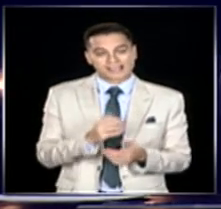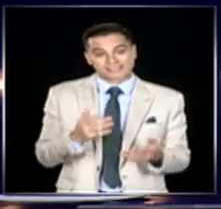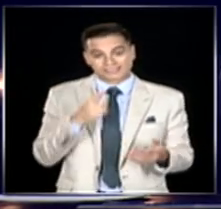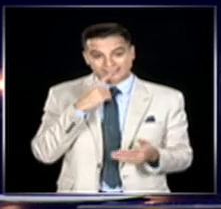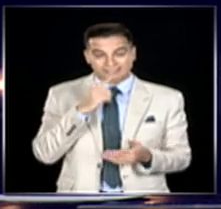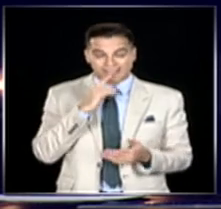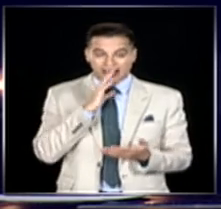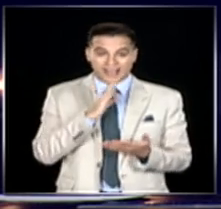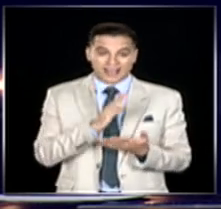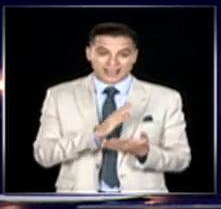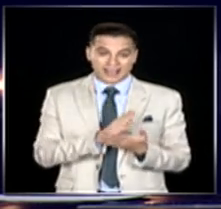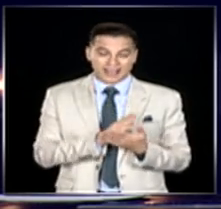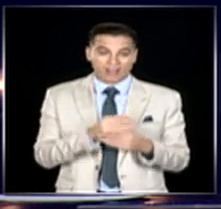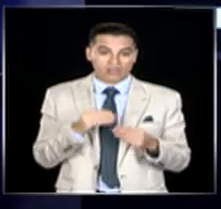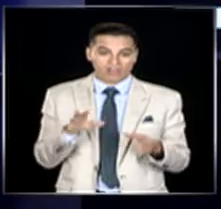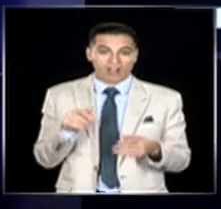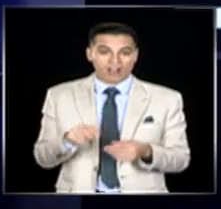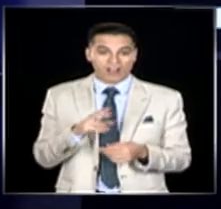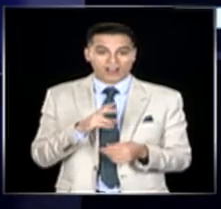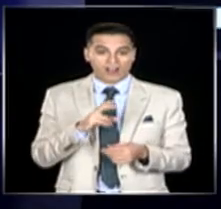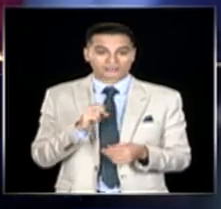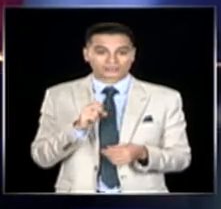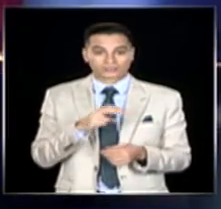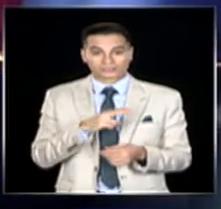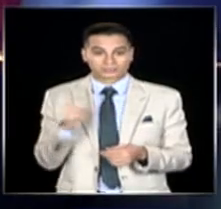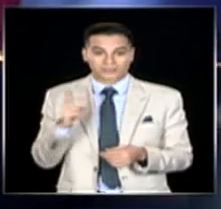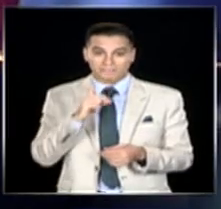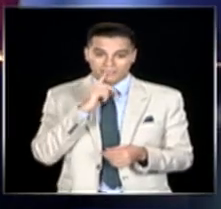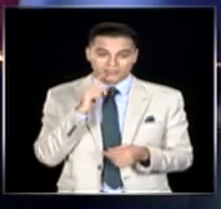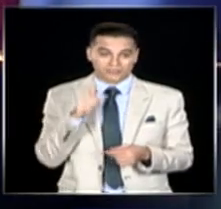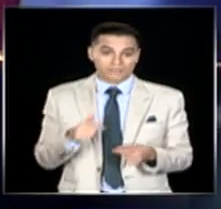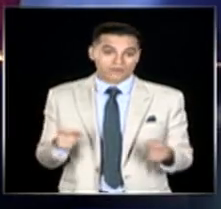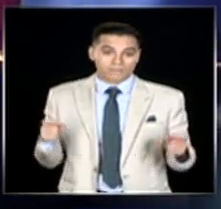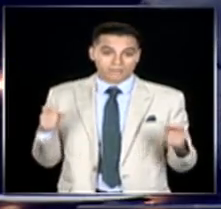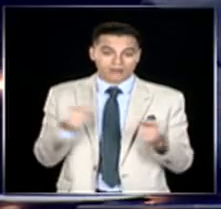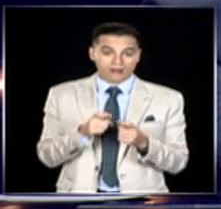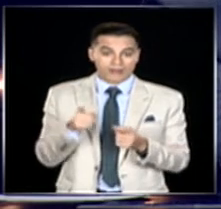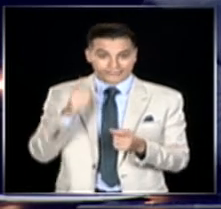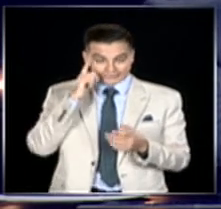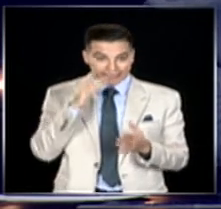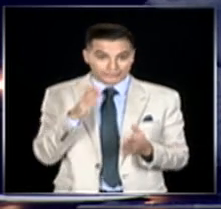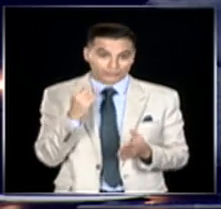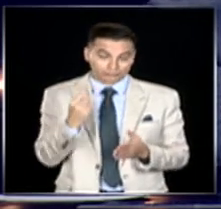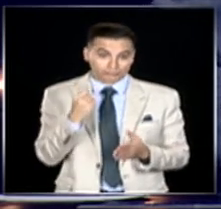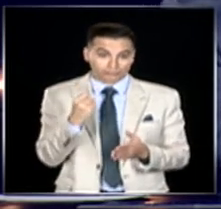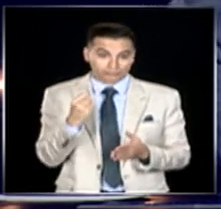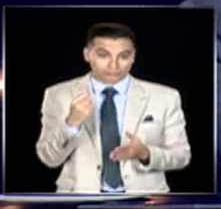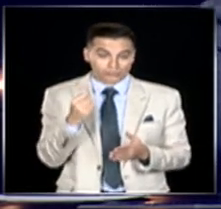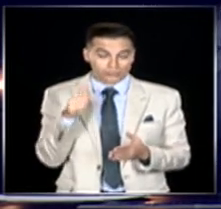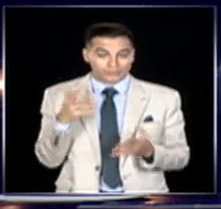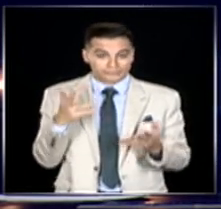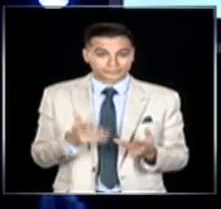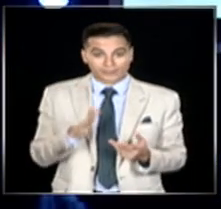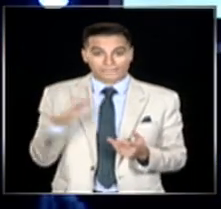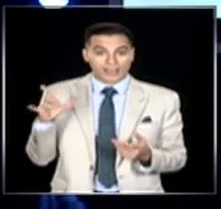المباراة لسه في الملعب. برافو عليك يا أحمد. علشان التركيز والسرعة نتيجة